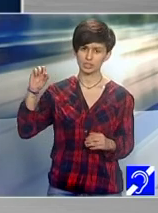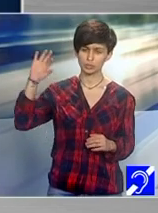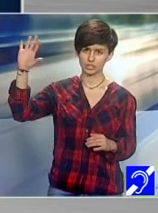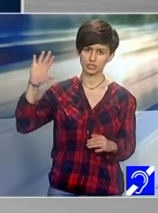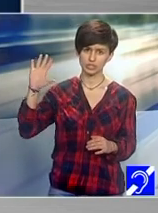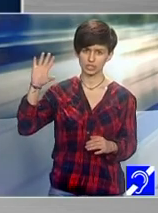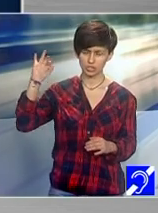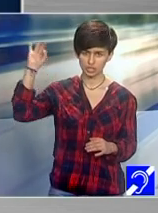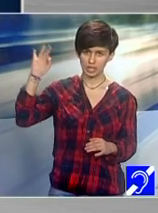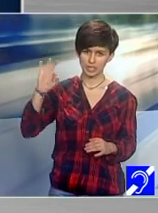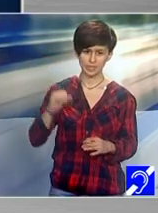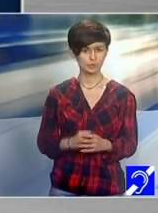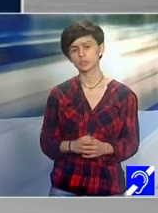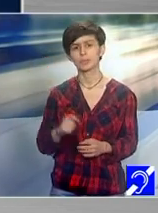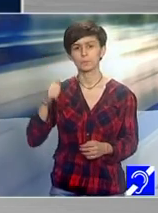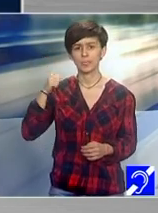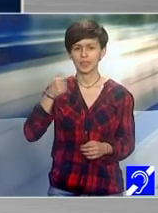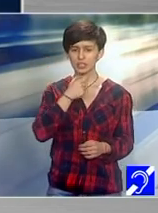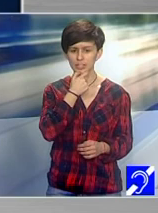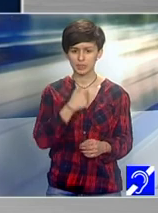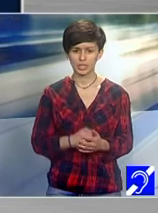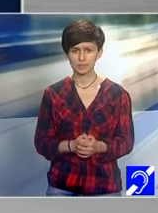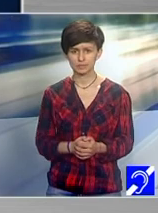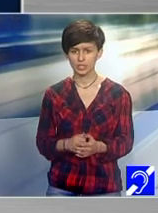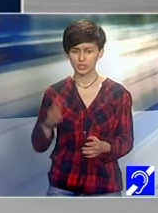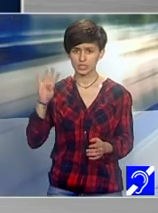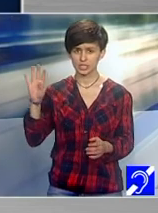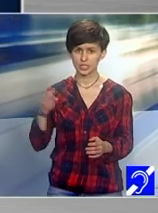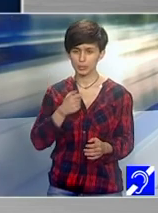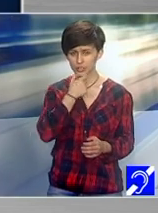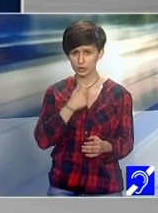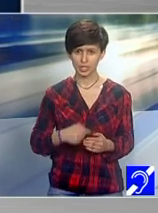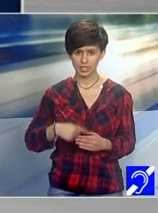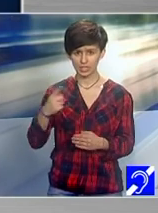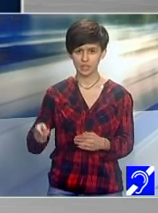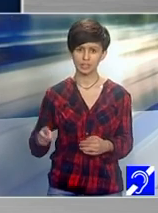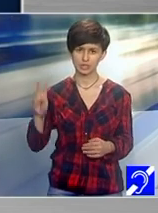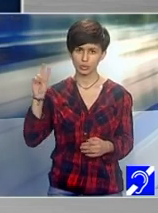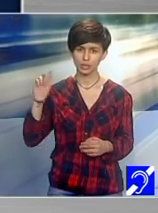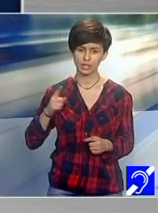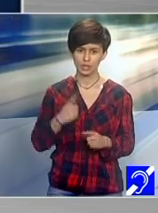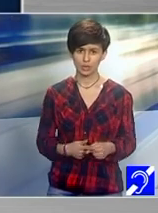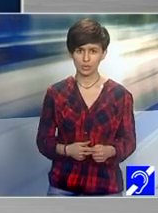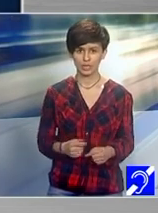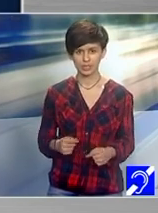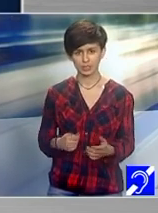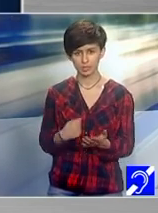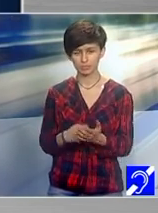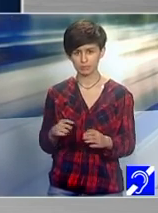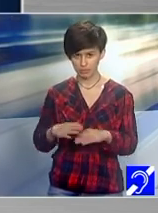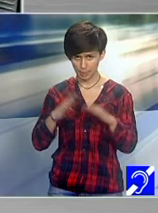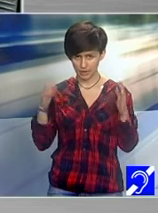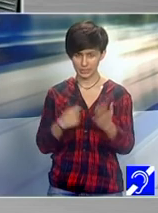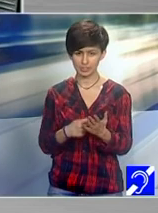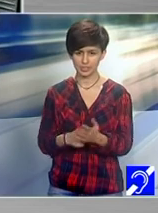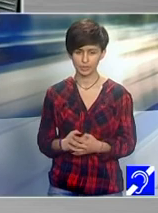an și se ajungea în 4 ani de zile la dublarea salarizării. S-a întâmplat ce s-a întâmplat cu copiii de la colectiv,